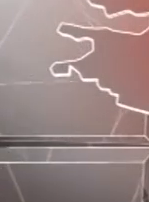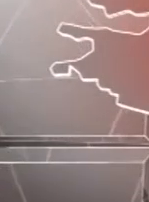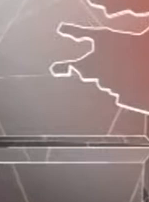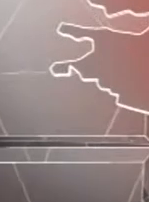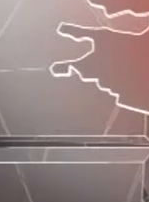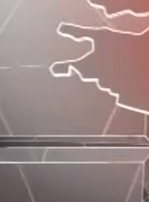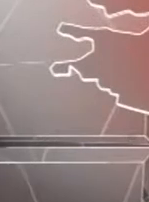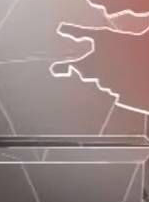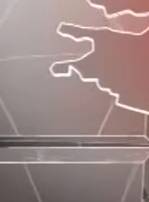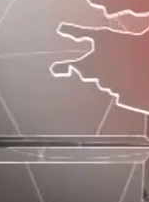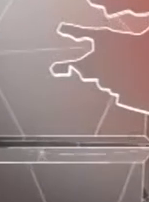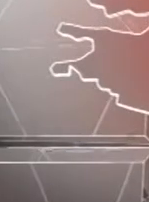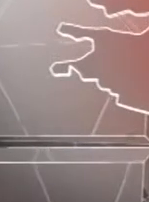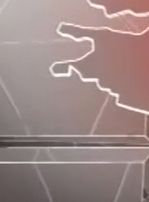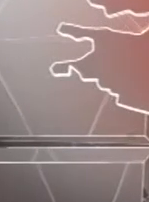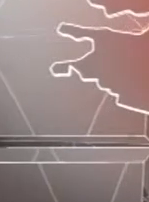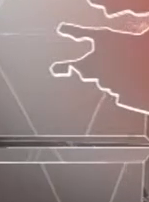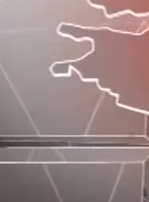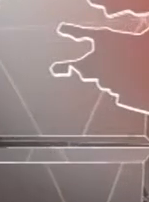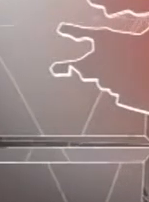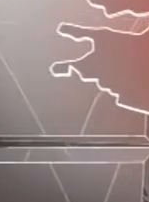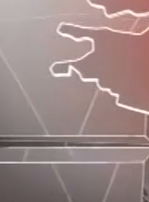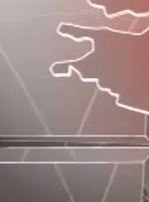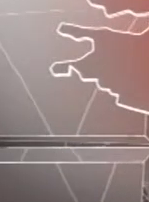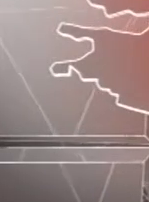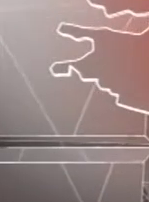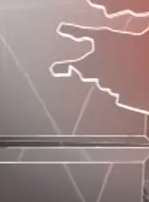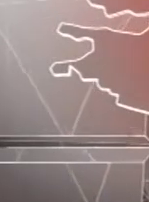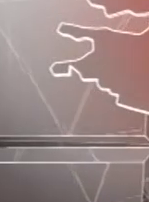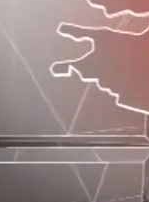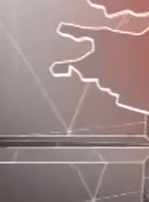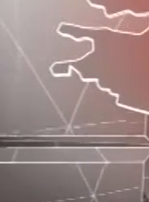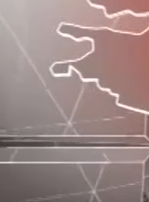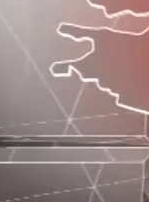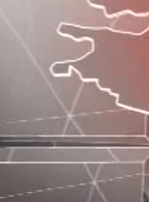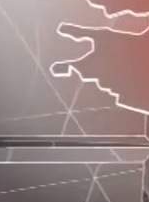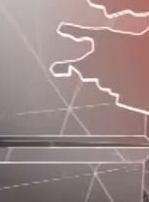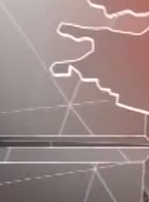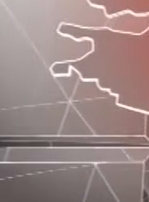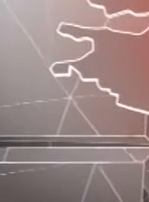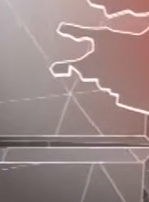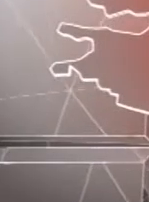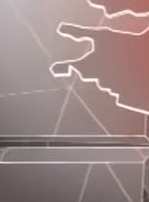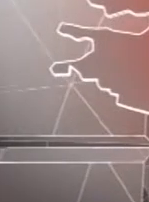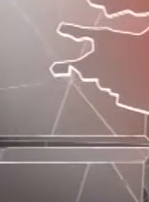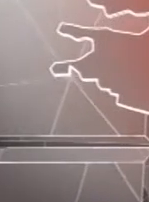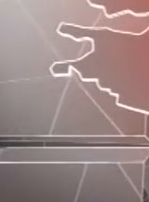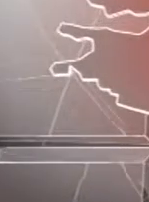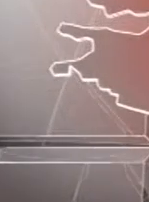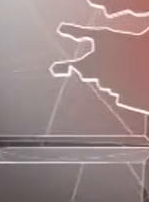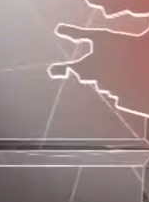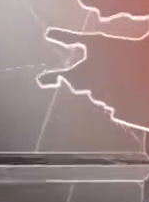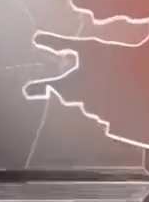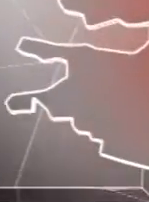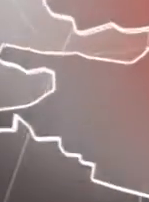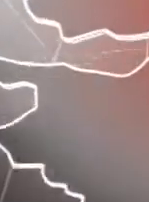Вітер південно-західний 7-12 метрів за секунду. Температура повітря по області вночі від 4 до 9 градусів, морозу вдень мінус 4 плюс